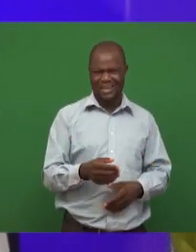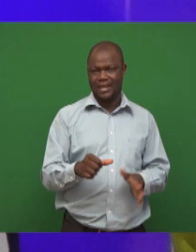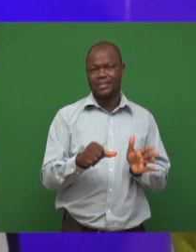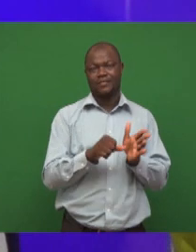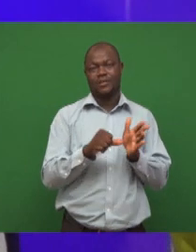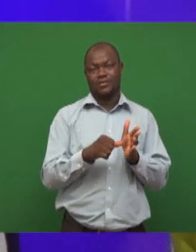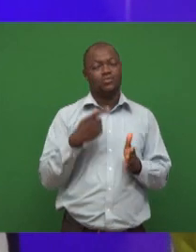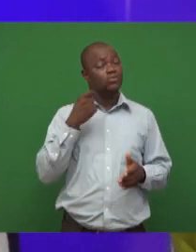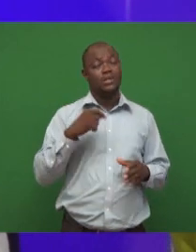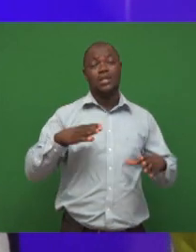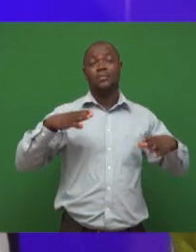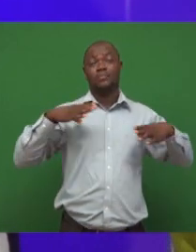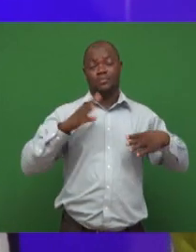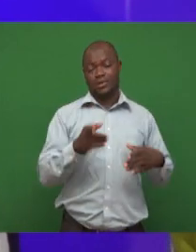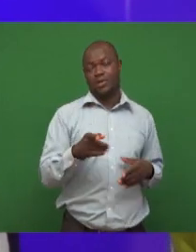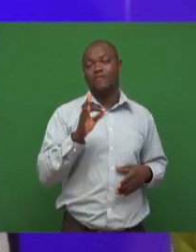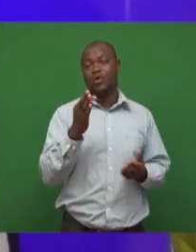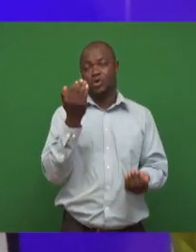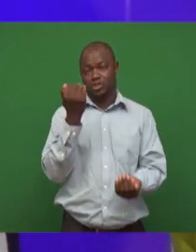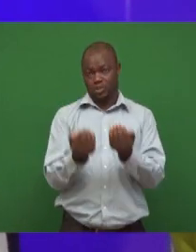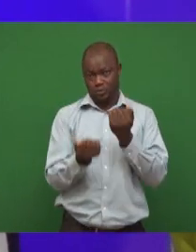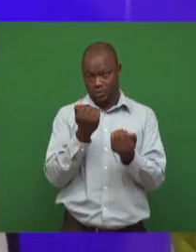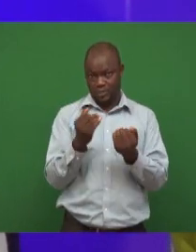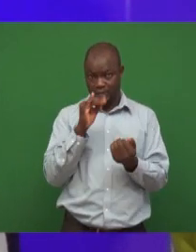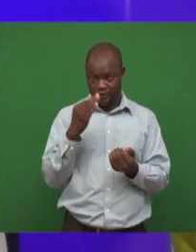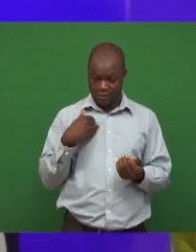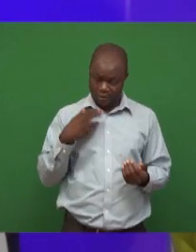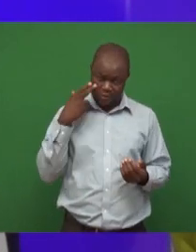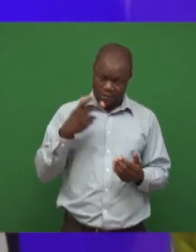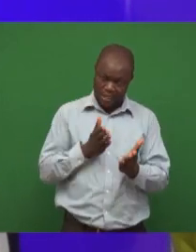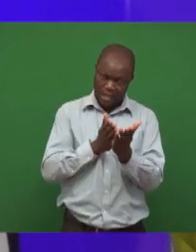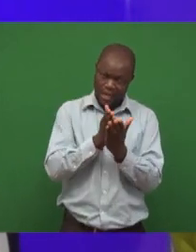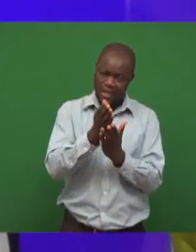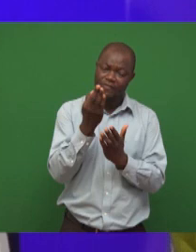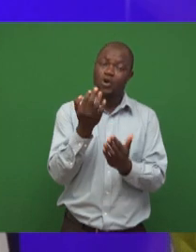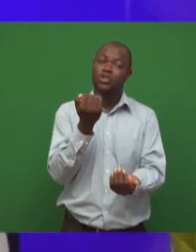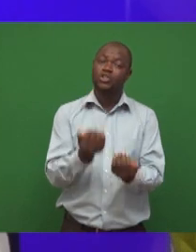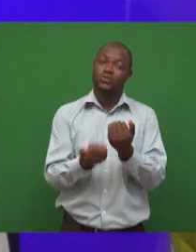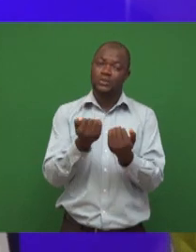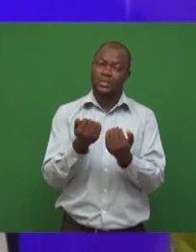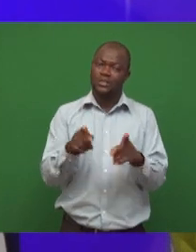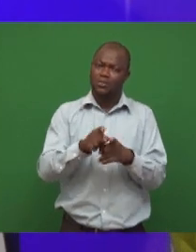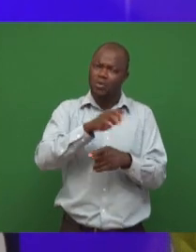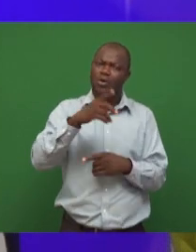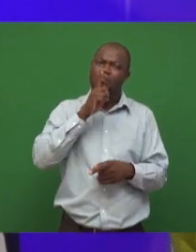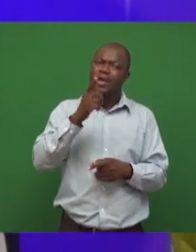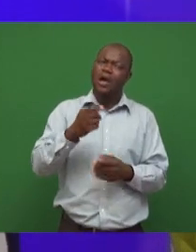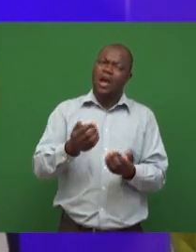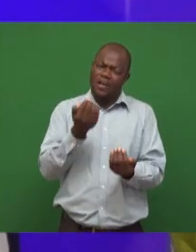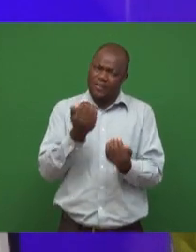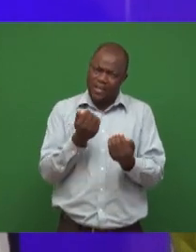Iri rakatikoshera panyaya dzevana tichitarisa kodzero dzavo kuti ndohwaro